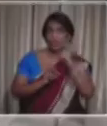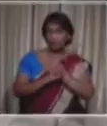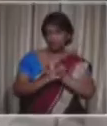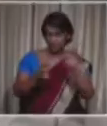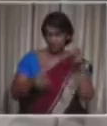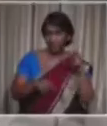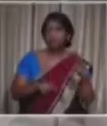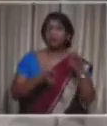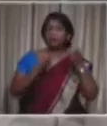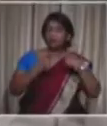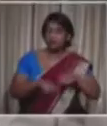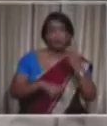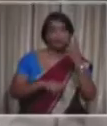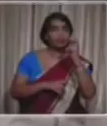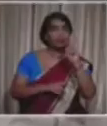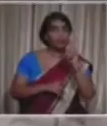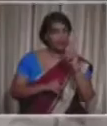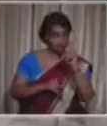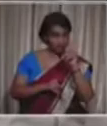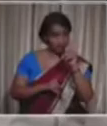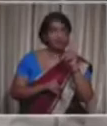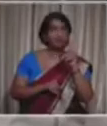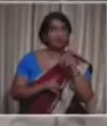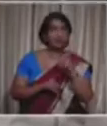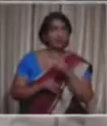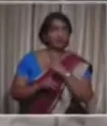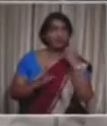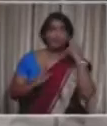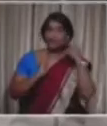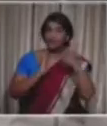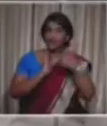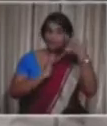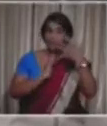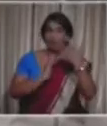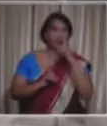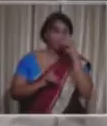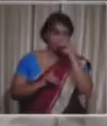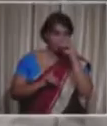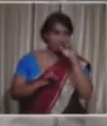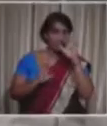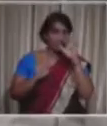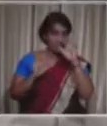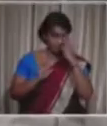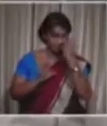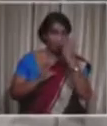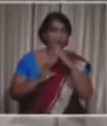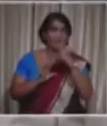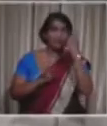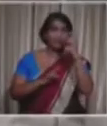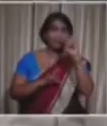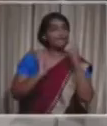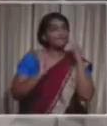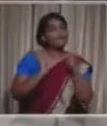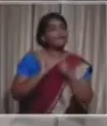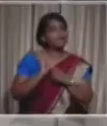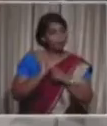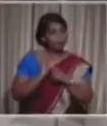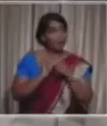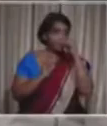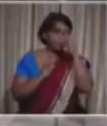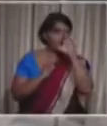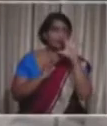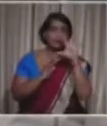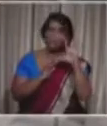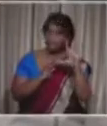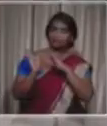කරන්න. ඊළඟට ආපහු 2021 ගත්තොත් පහේ ශිෂ්‍යත්ව මාසයේ දින 19ක් ප්‍රමාද වුණා. 2021 උසස් පෙළ විභාගයේ මාස 5ක්